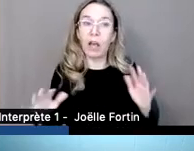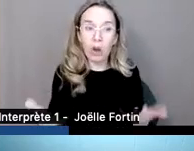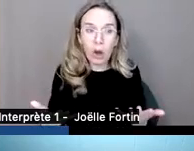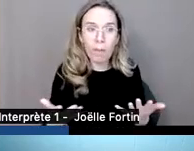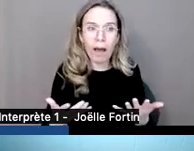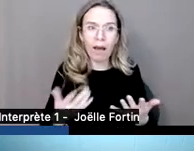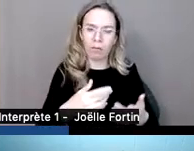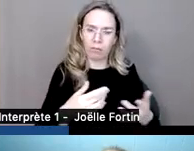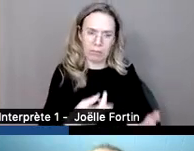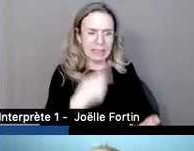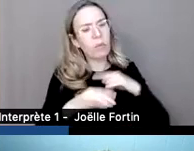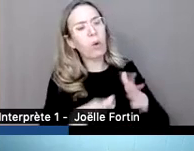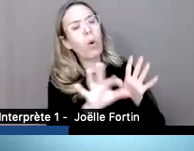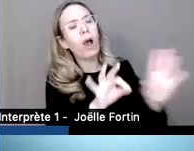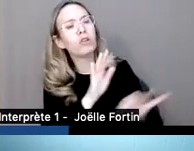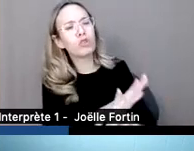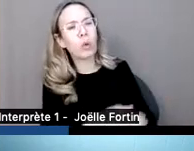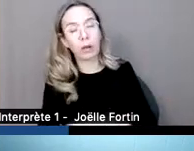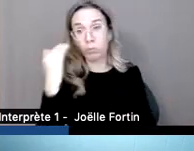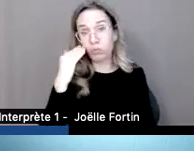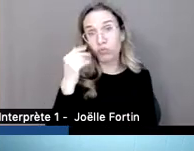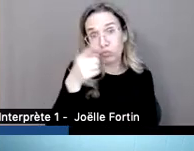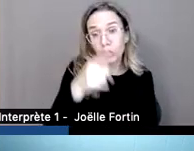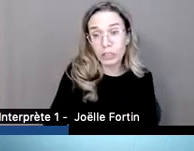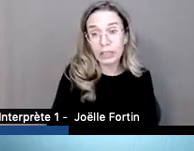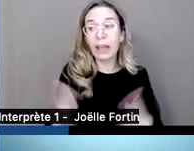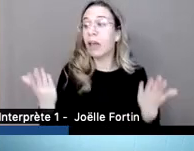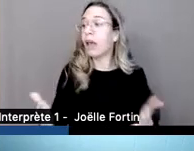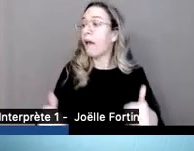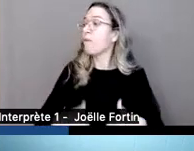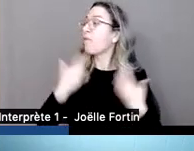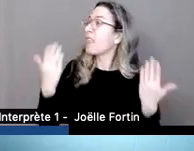l'expression de ses choix. Vous savez, un peu comme moi, dans notre société,